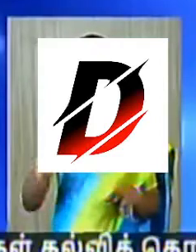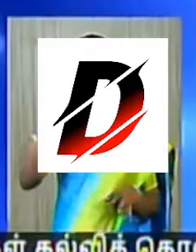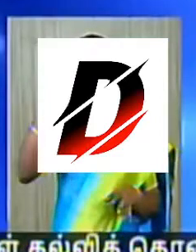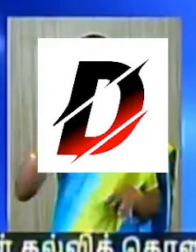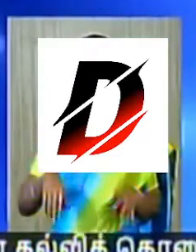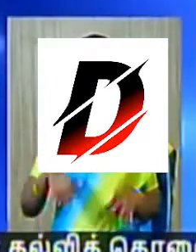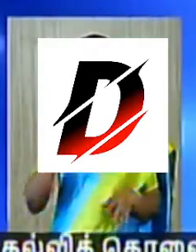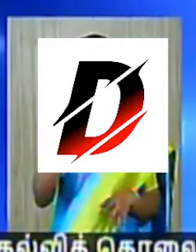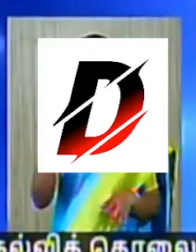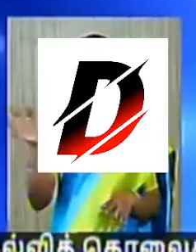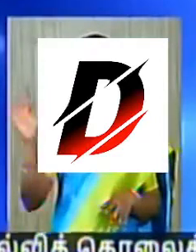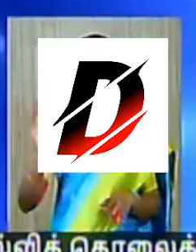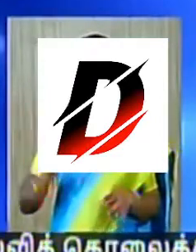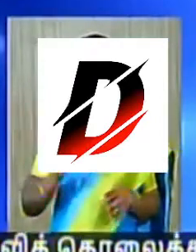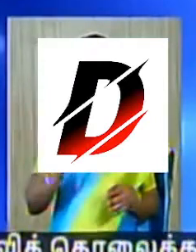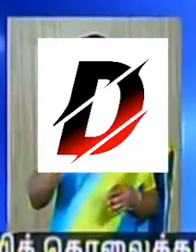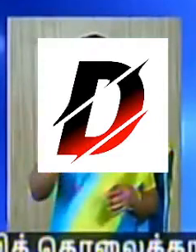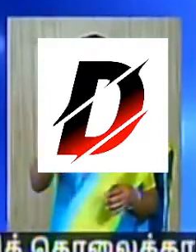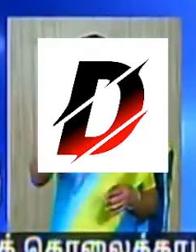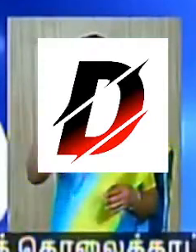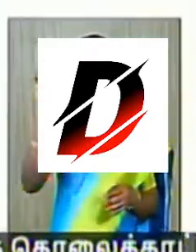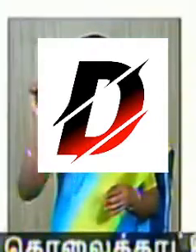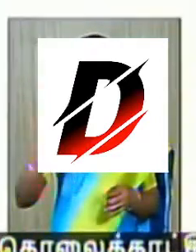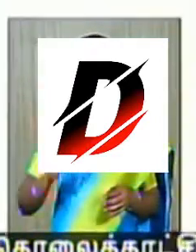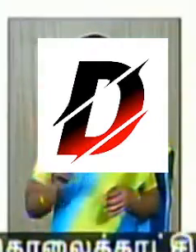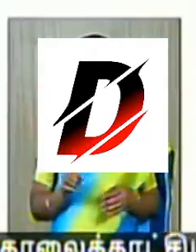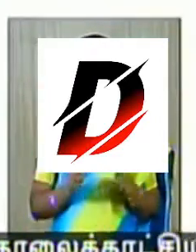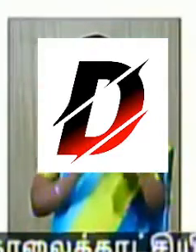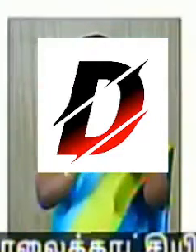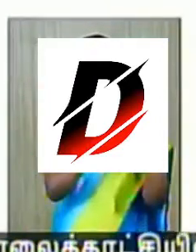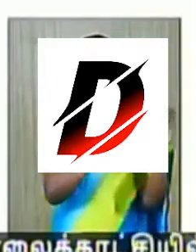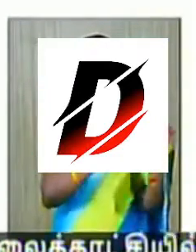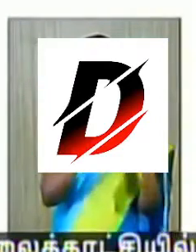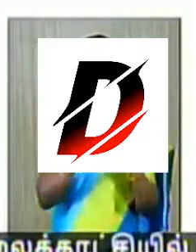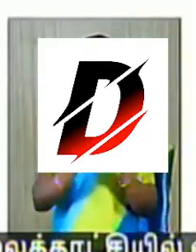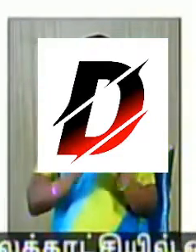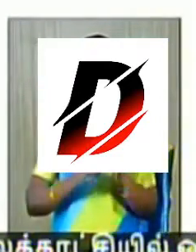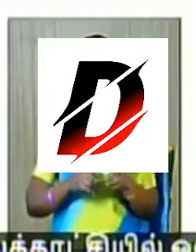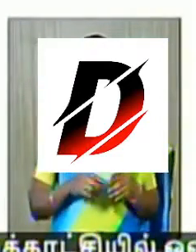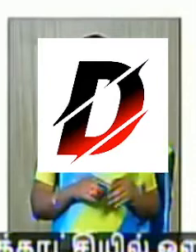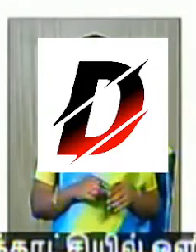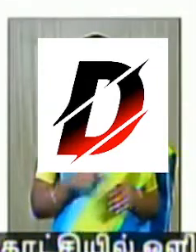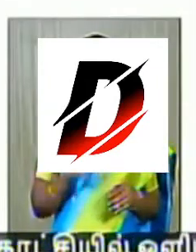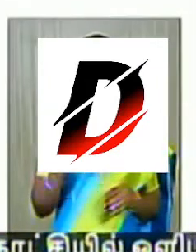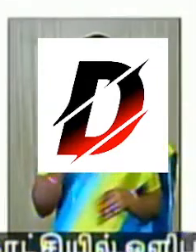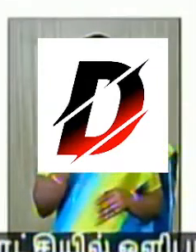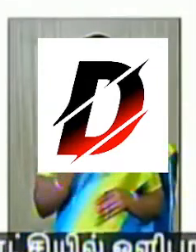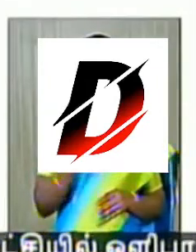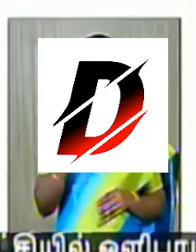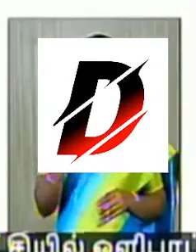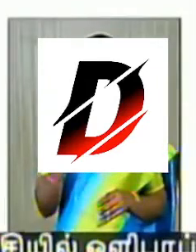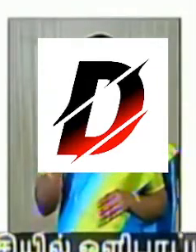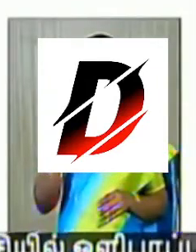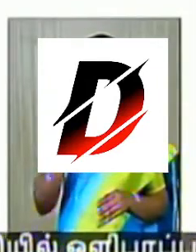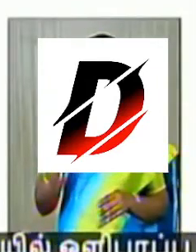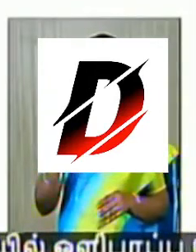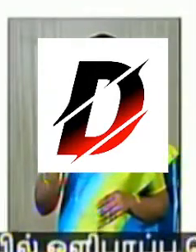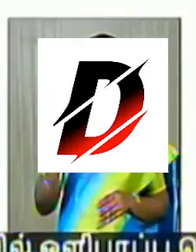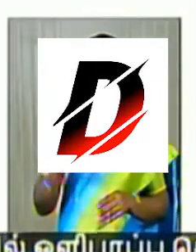நம்ம புள்ளிகளை குறிக்க வேண்டியதுதான். பார்க்கலாமா புள்ளிகளை குறிச்சிடலாமா? புள்ளிகள் பாருங்கள், -3, 9